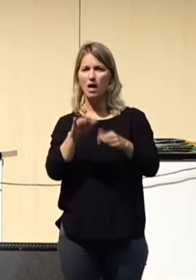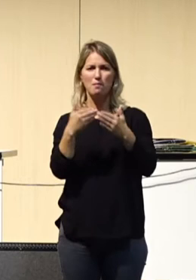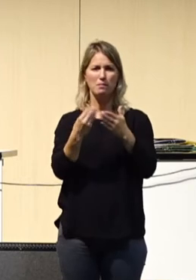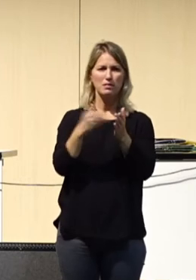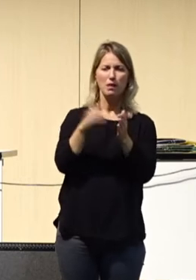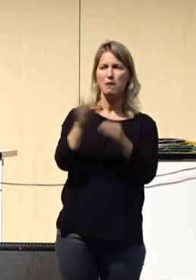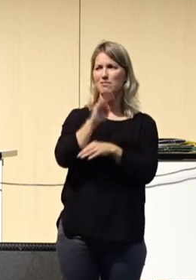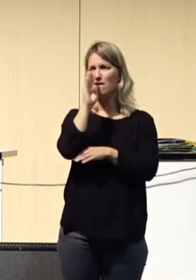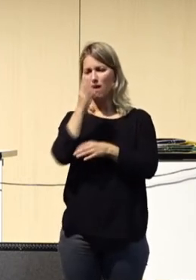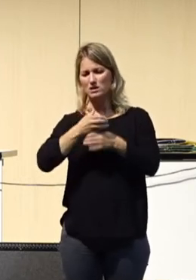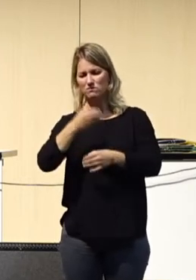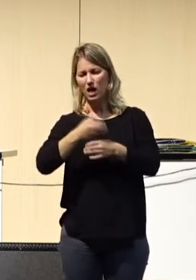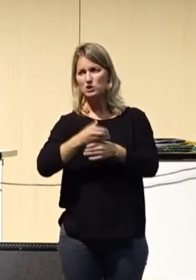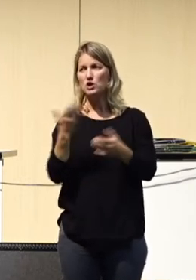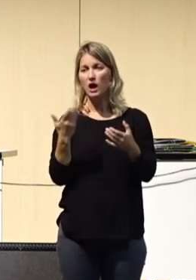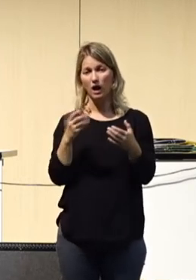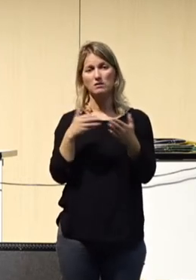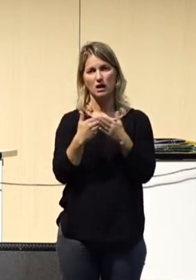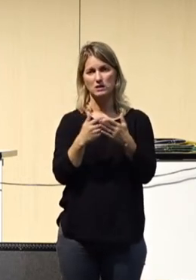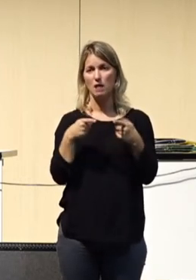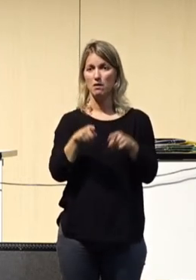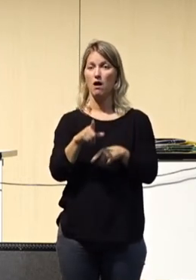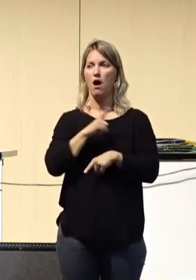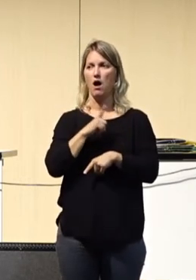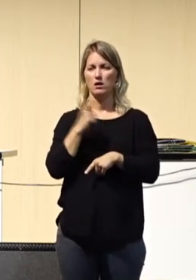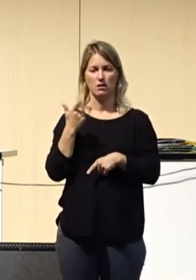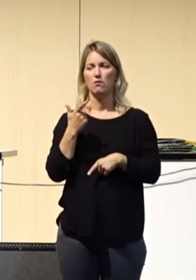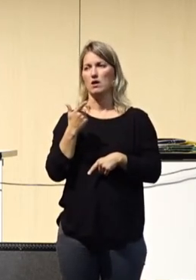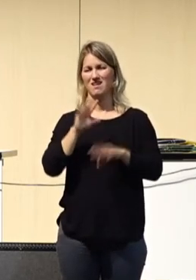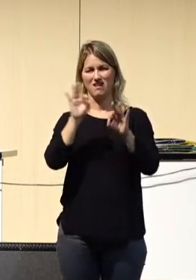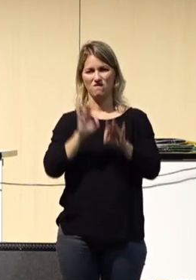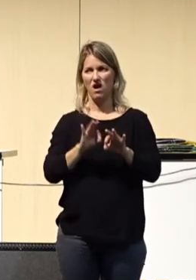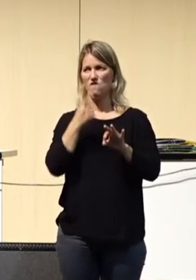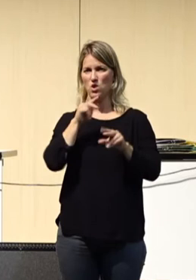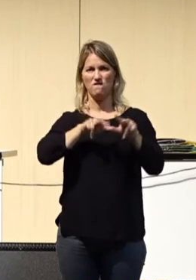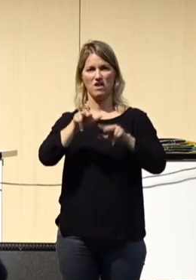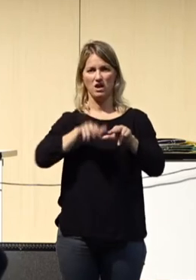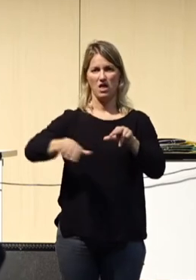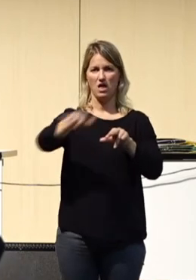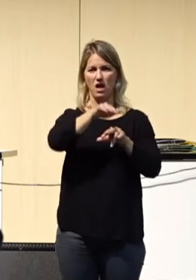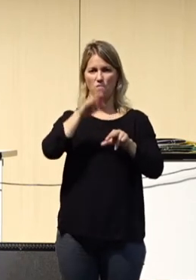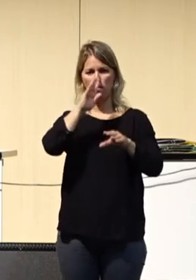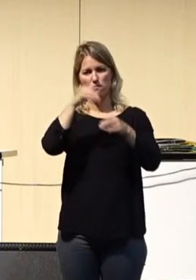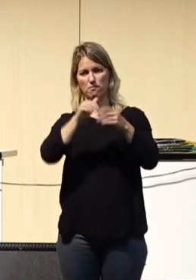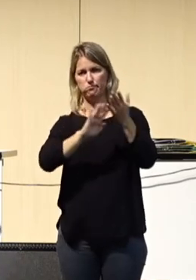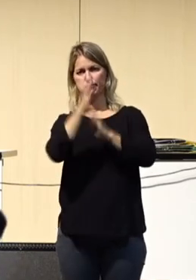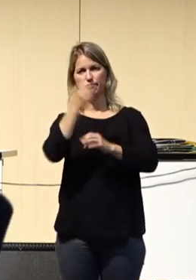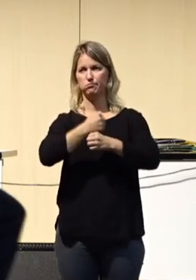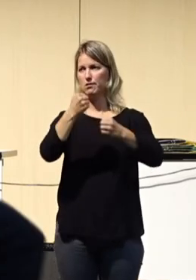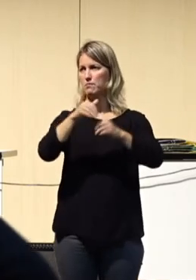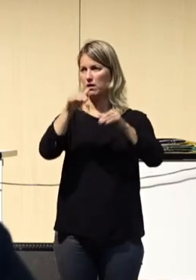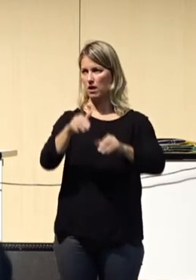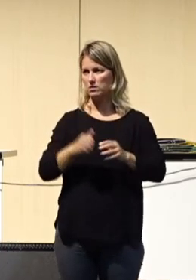etc., stellen insbesondere diese Fahrzeuge eine erhöhte Brandlast und somit eine Gefährdung für das Verkehrsbauwerk Nossener Brücke dar. Es